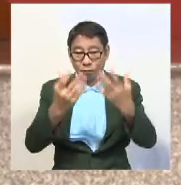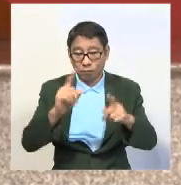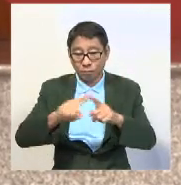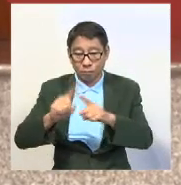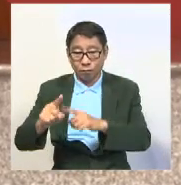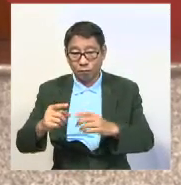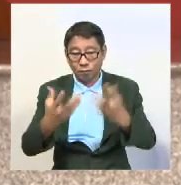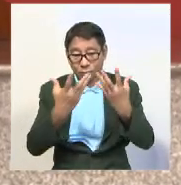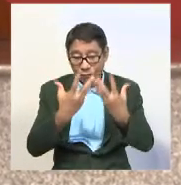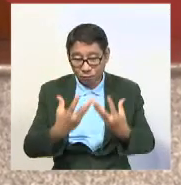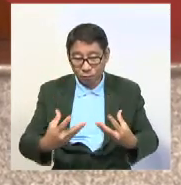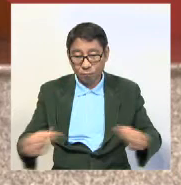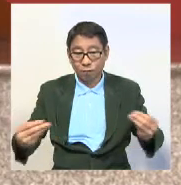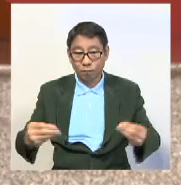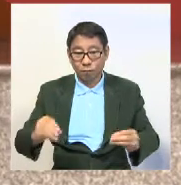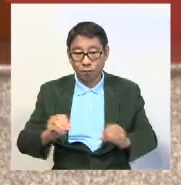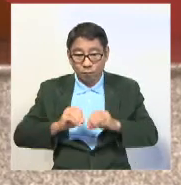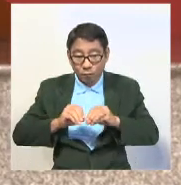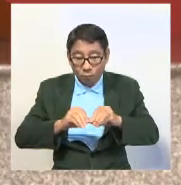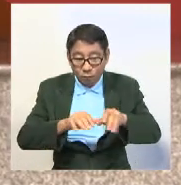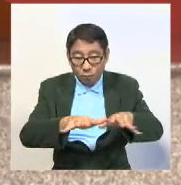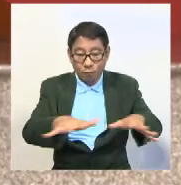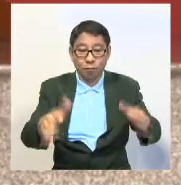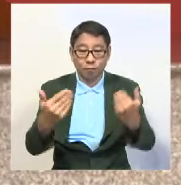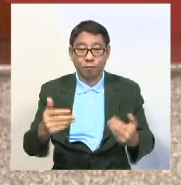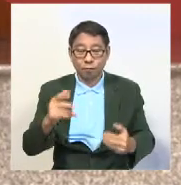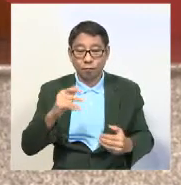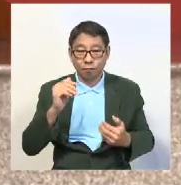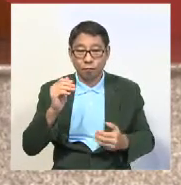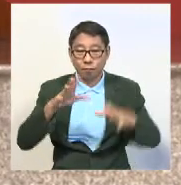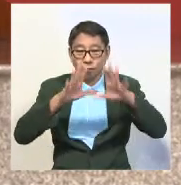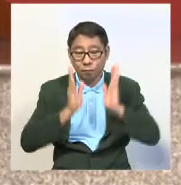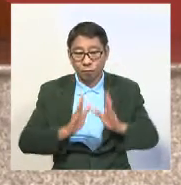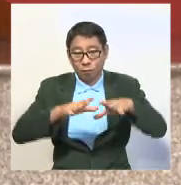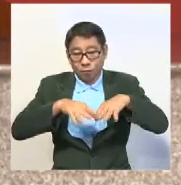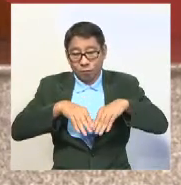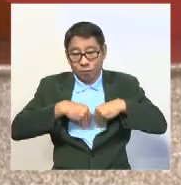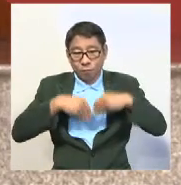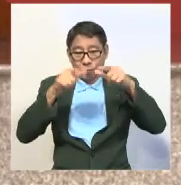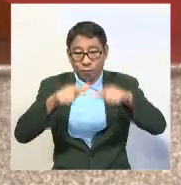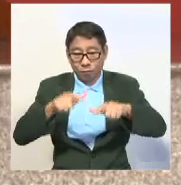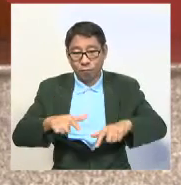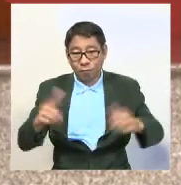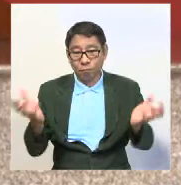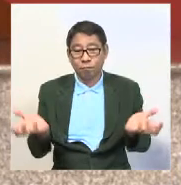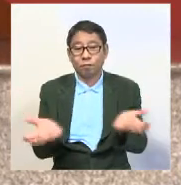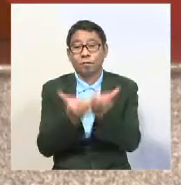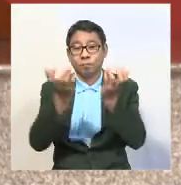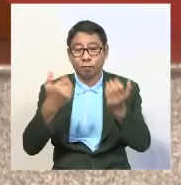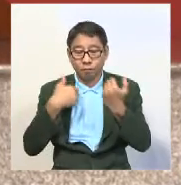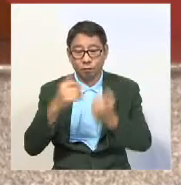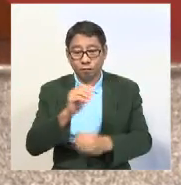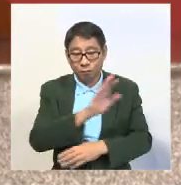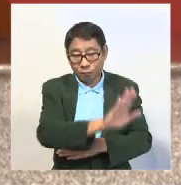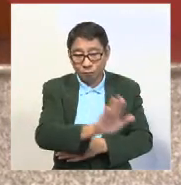เอาสักทีมันก็ประโคมกันออกไปนะครับมันก็ทำให้ความเชื่อมั่นมันลดลงนะเขาต้องการแค่นั้นแหละนะเพราะนั้นก็ฝาก